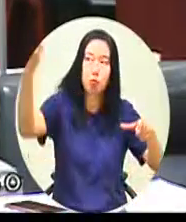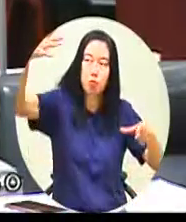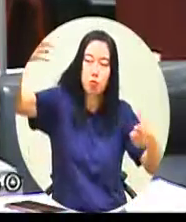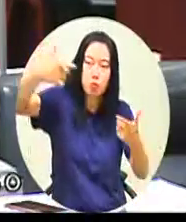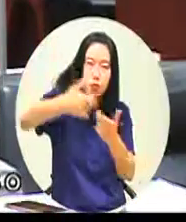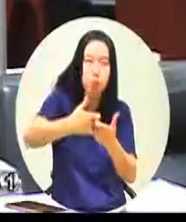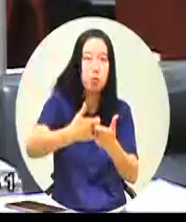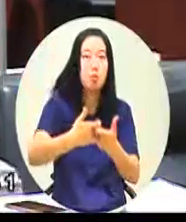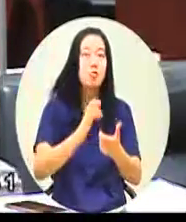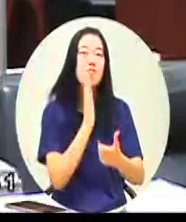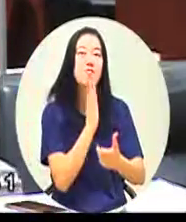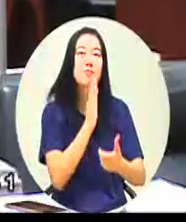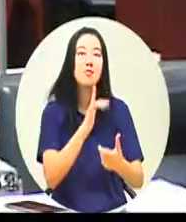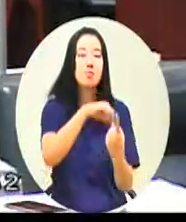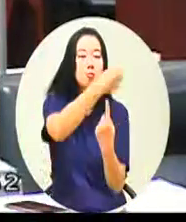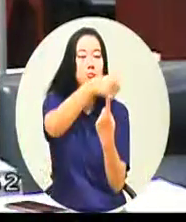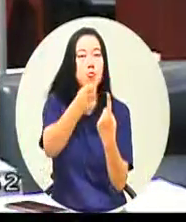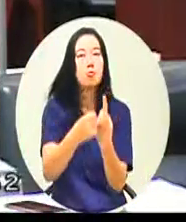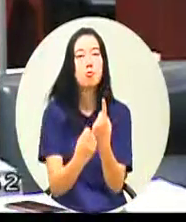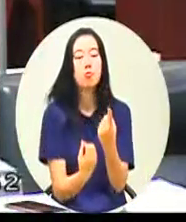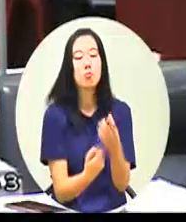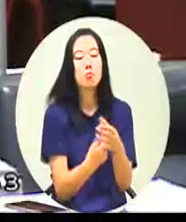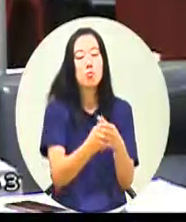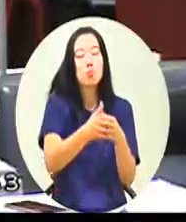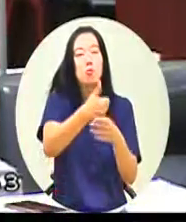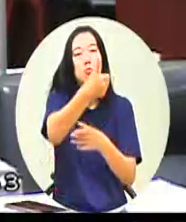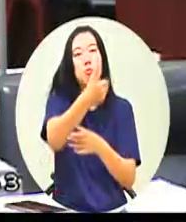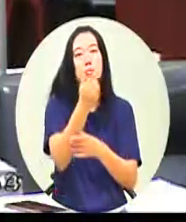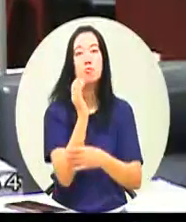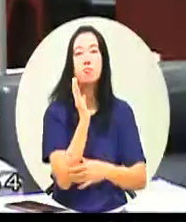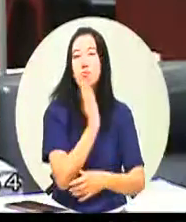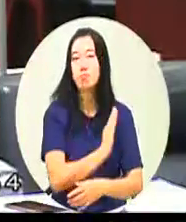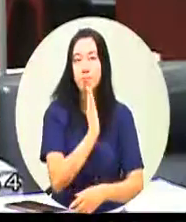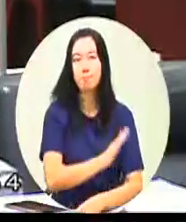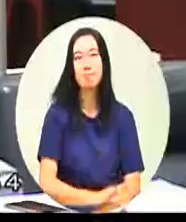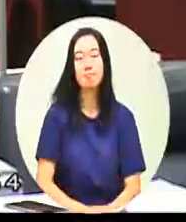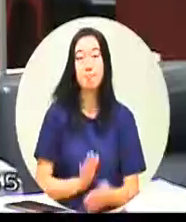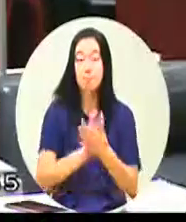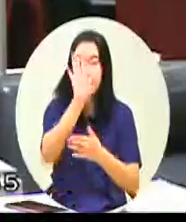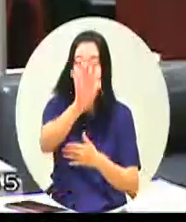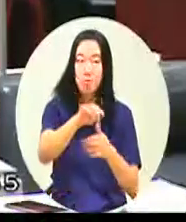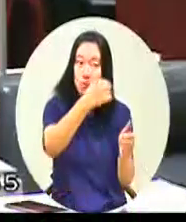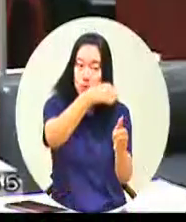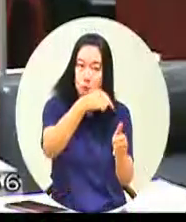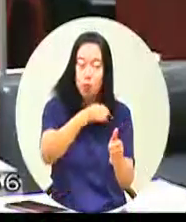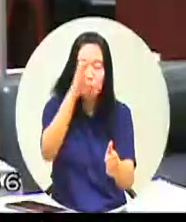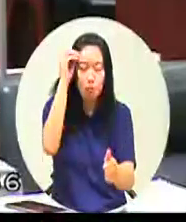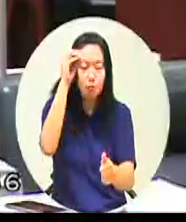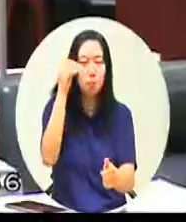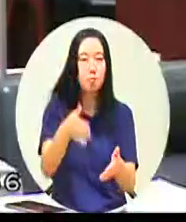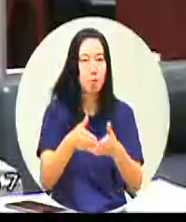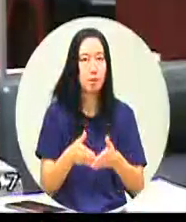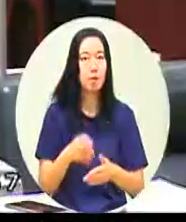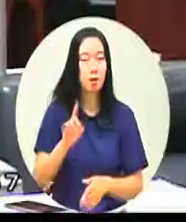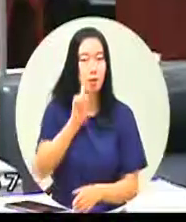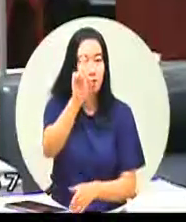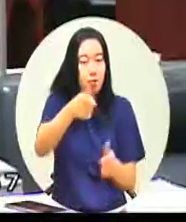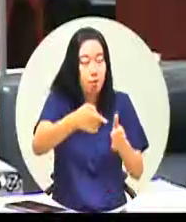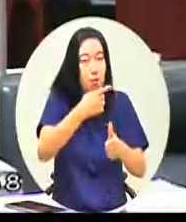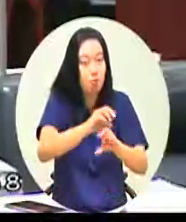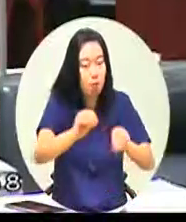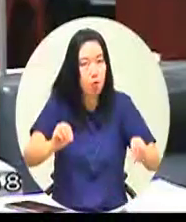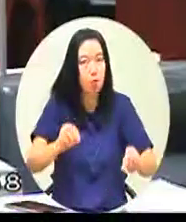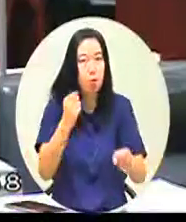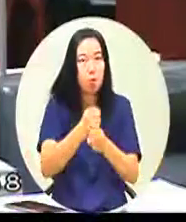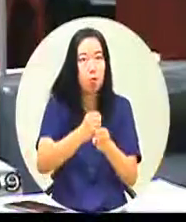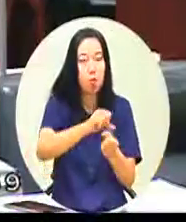完全互你吐出来，我袂罢。哦，所以讲有时啊，甲伊教育一下，搁有一层一家地今朝正常要